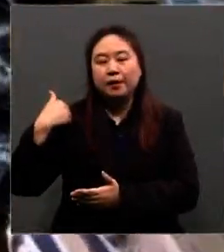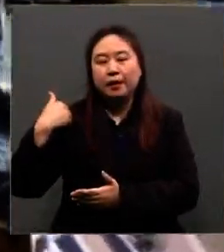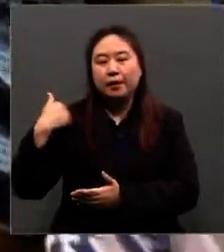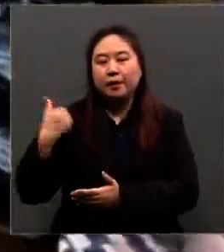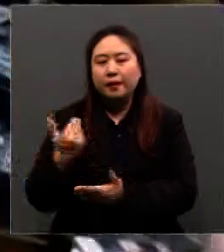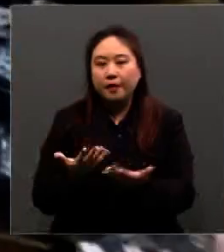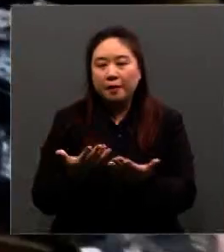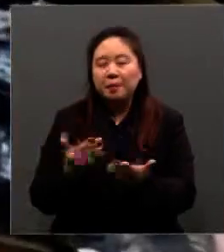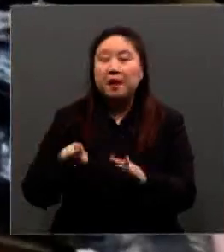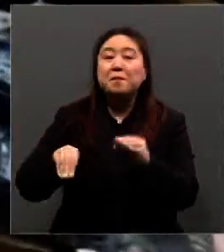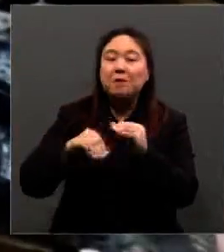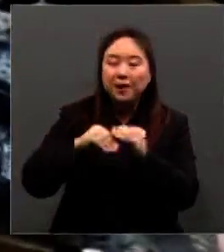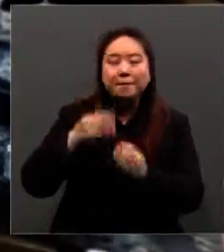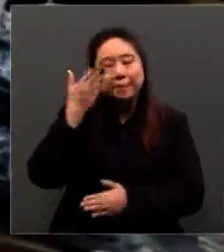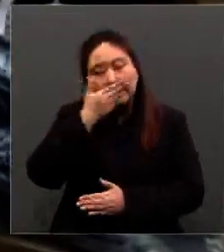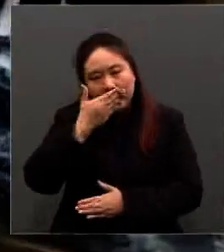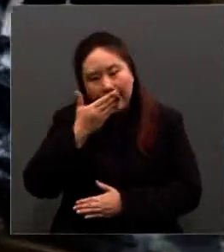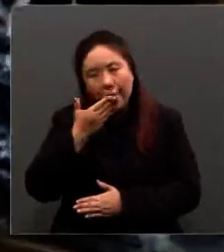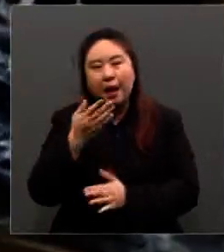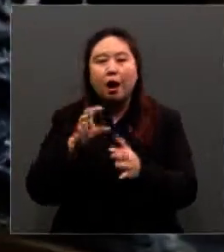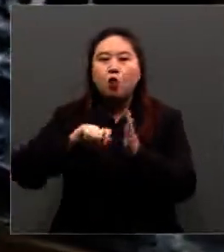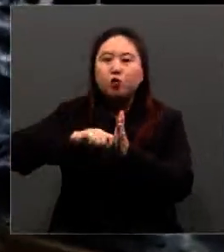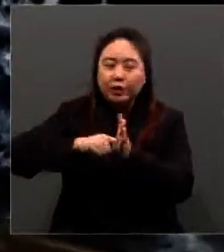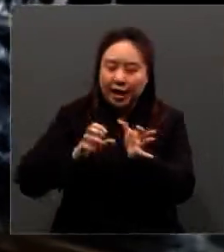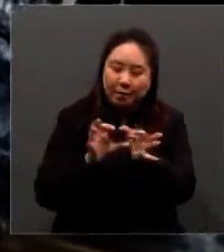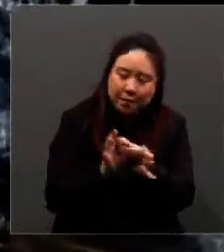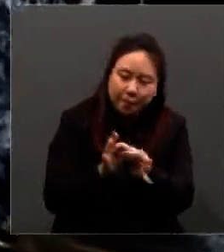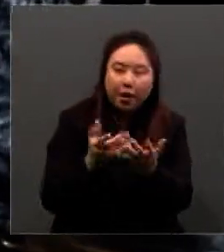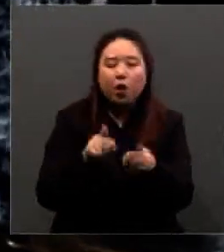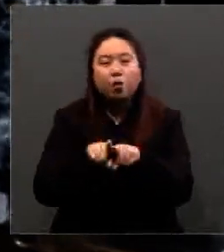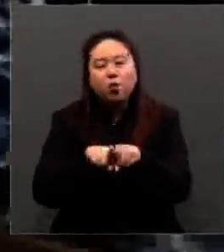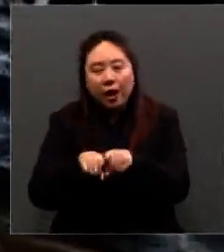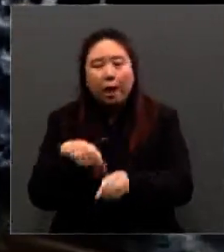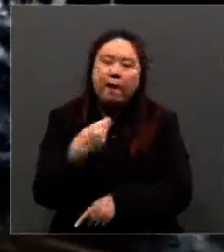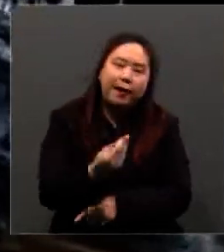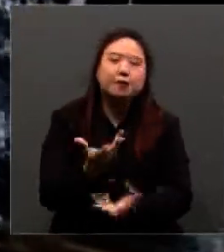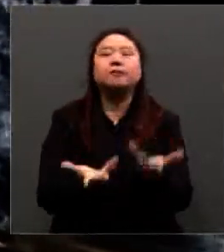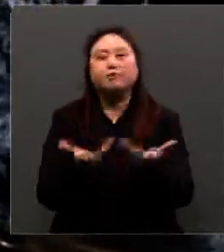ให้ผ้าเช็ดหน้าครับพวงกุญแจไปบ้างครับถุงเท้าบ้างนะครับแล้วแต่จังหวะ